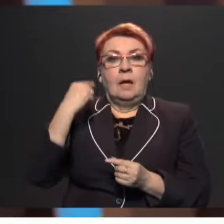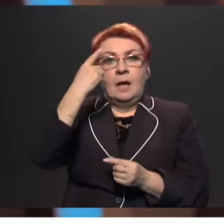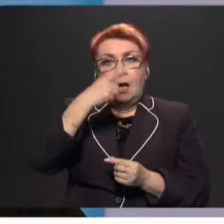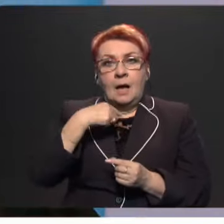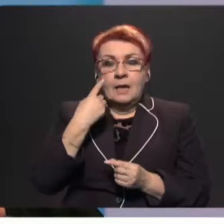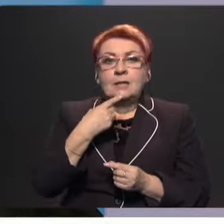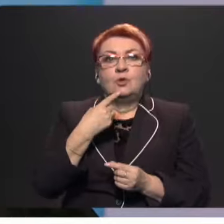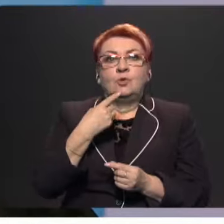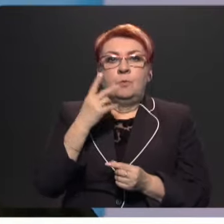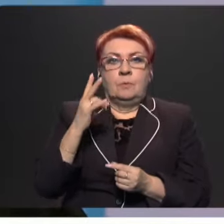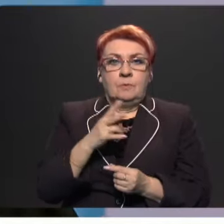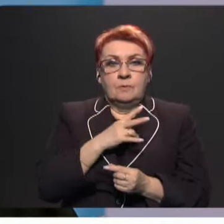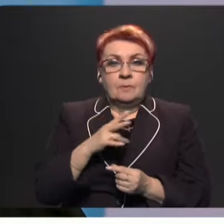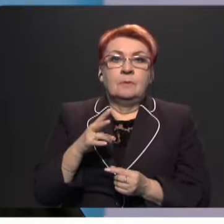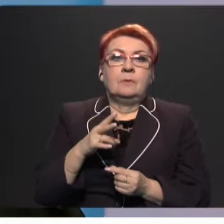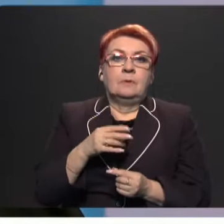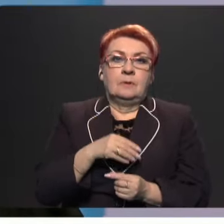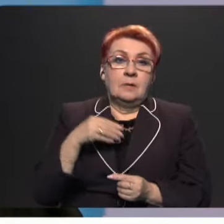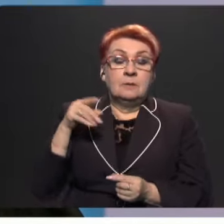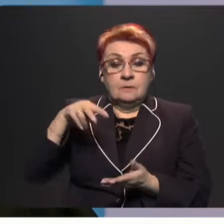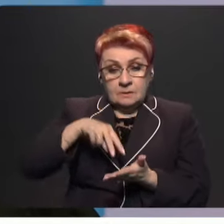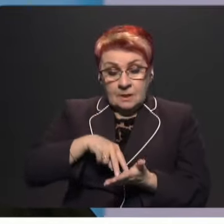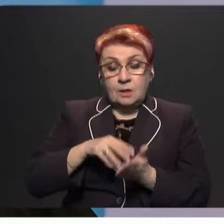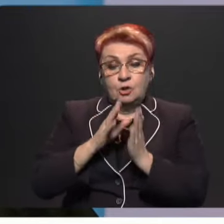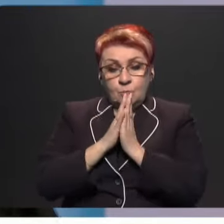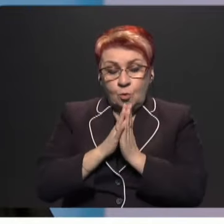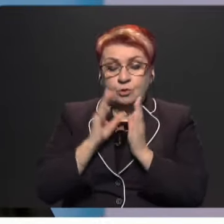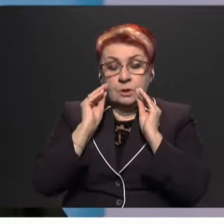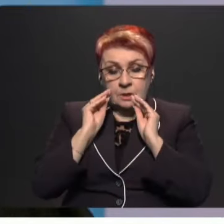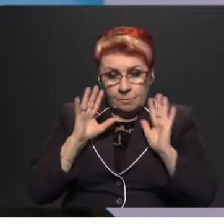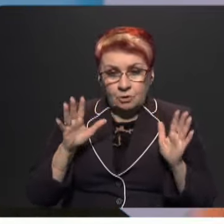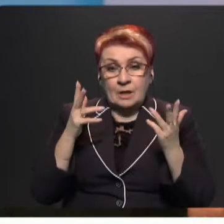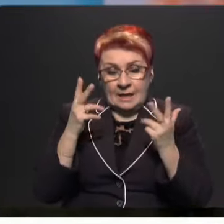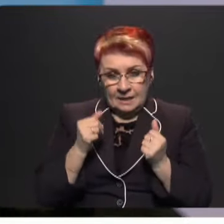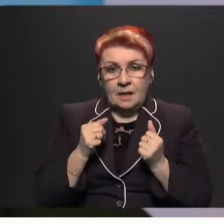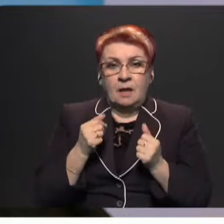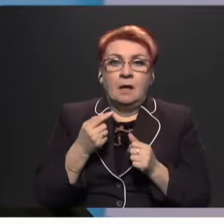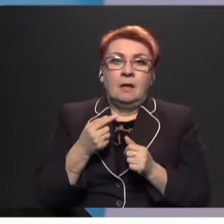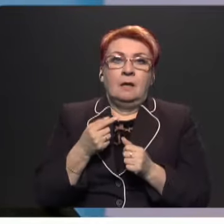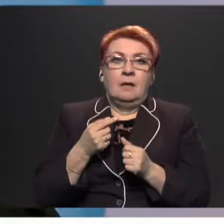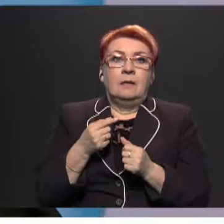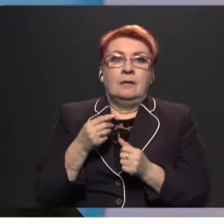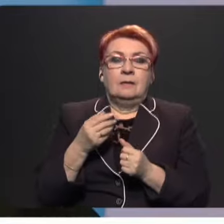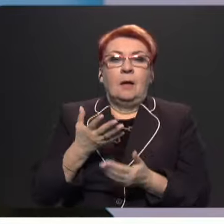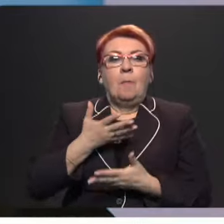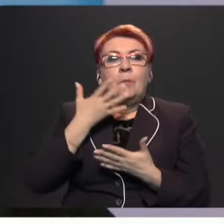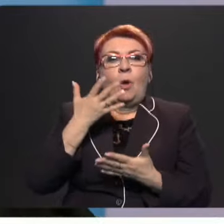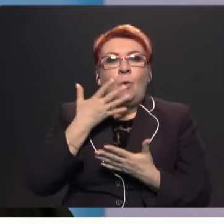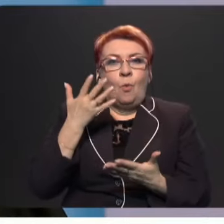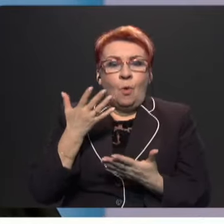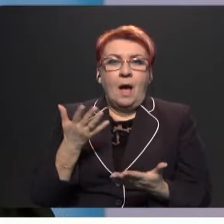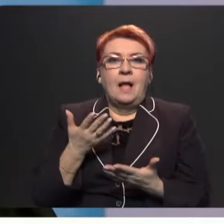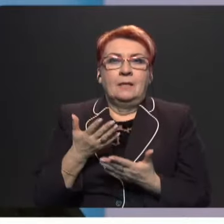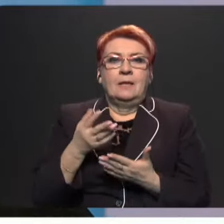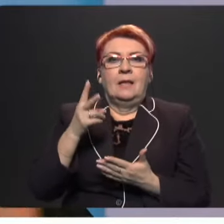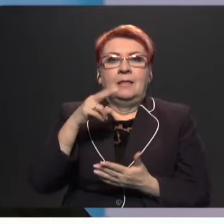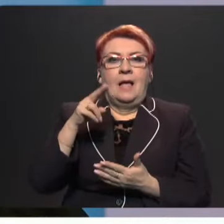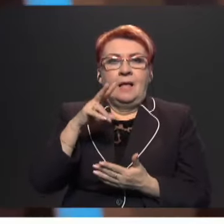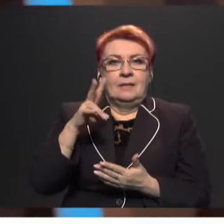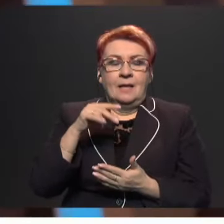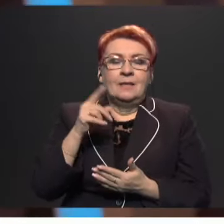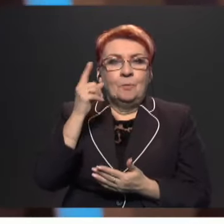диакону не надо. Ты все ровненько стоишь, как бы ты молишься, ничего не обращаешь, как бы тут воню благоухания духовного, какие-то ароматы, ладно, на ты как